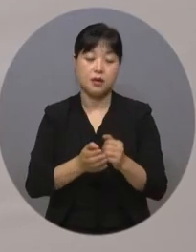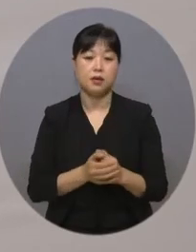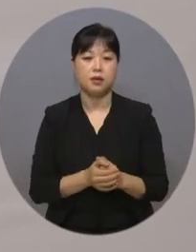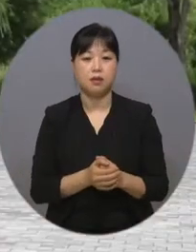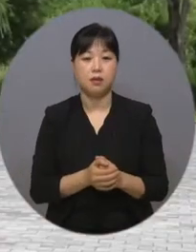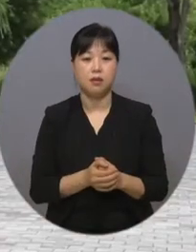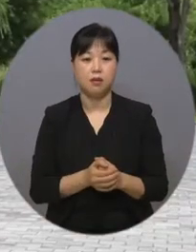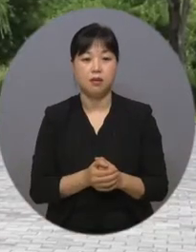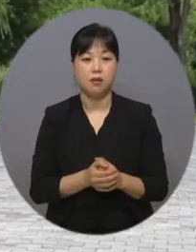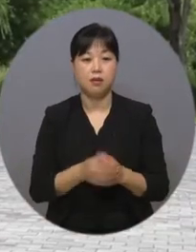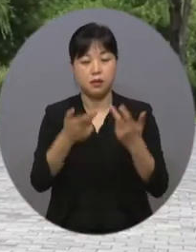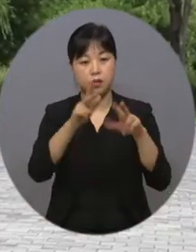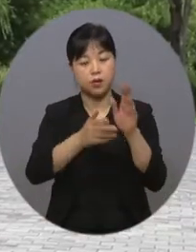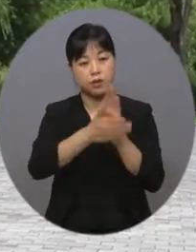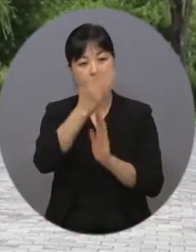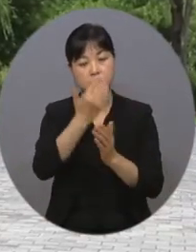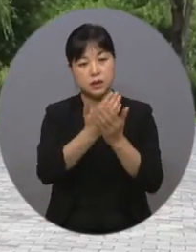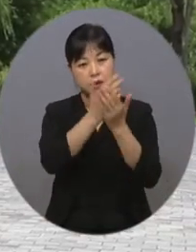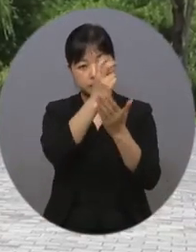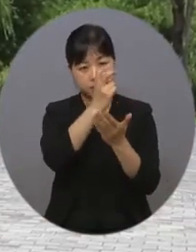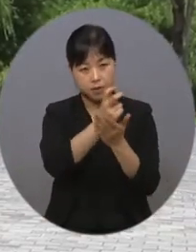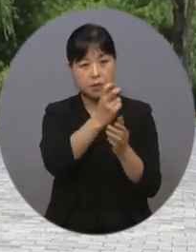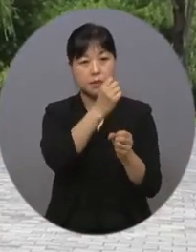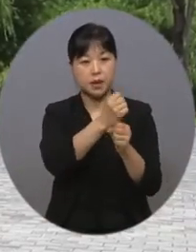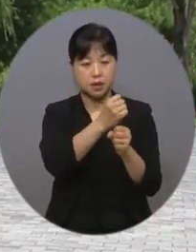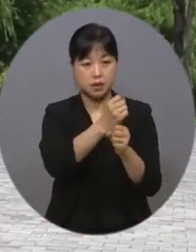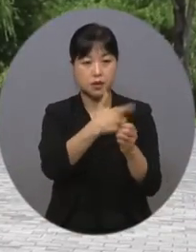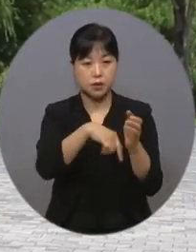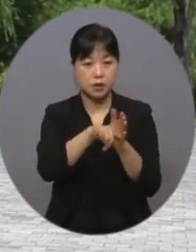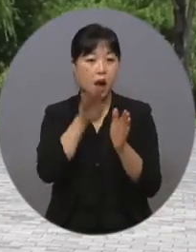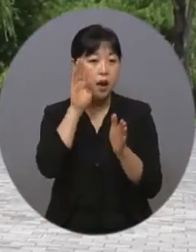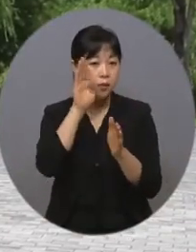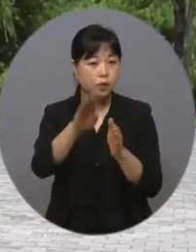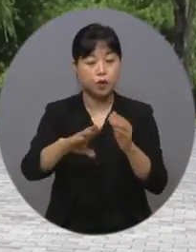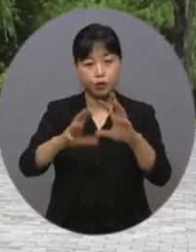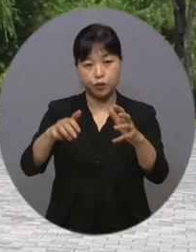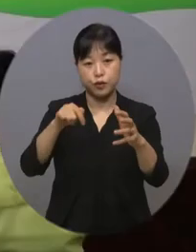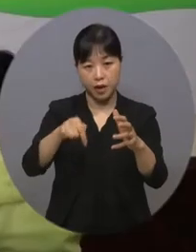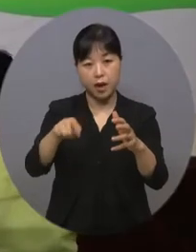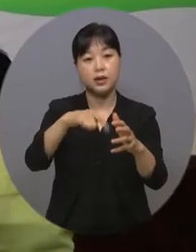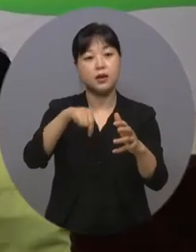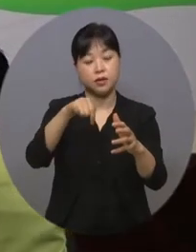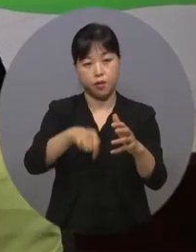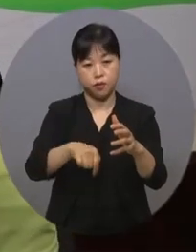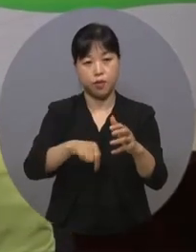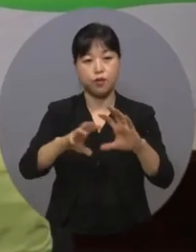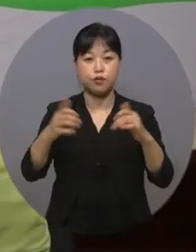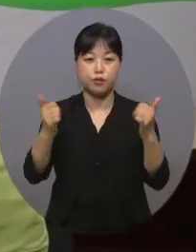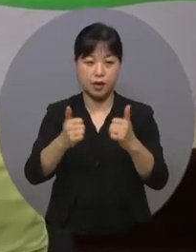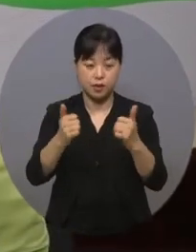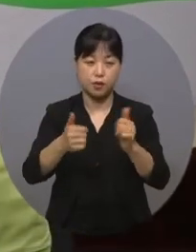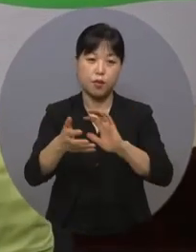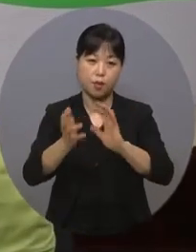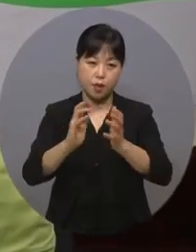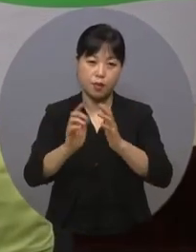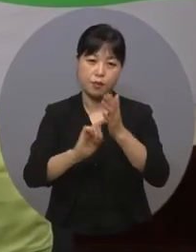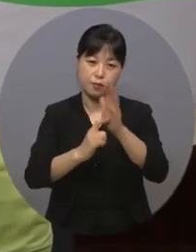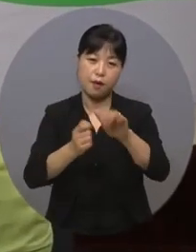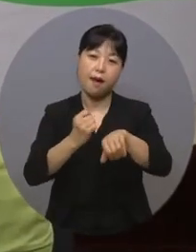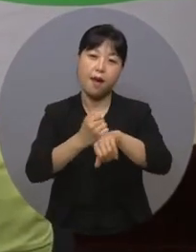마련하고 정원도시진흥법 제정을 위해 앞으로 국회에서도 포럼을 개최할